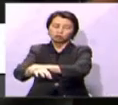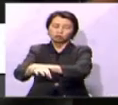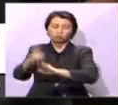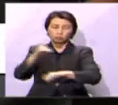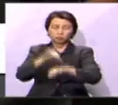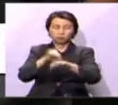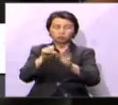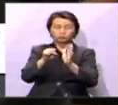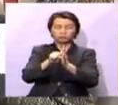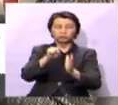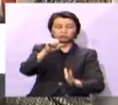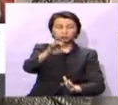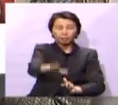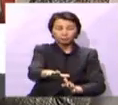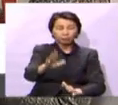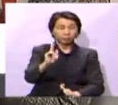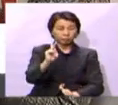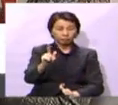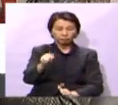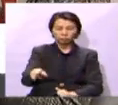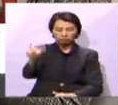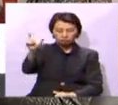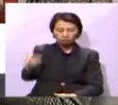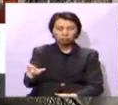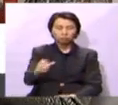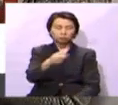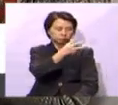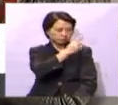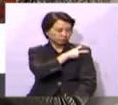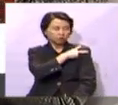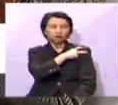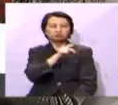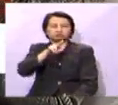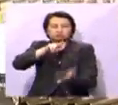setapak dan merupakan anggota polis berpangkat rendah.